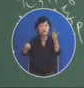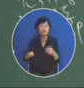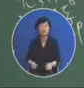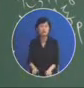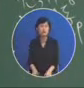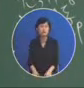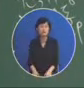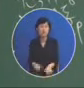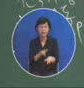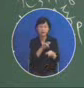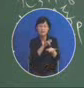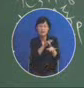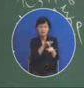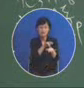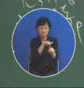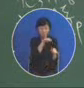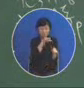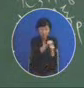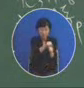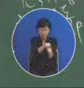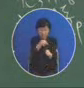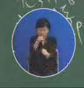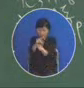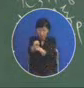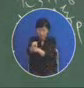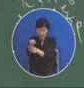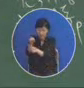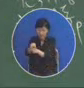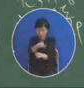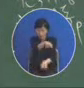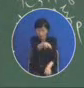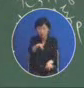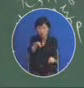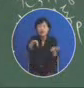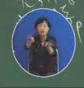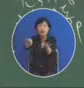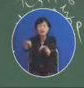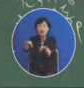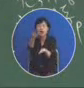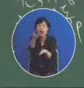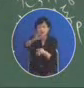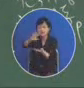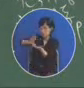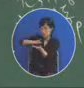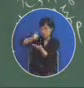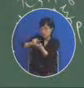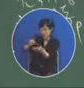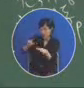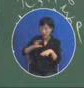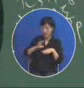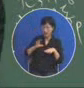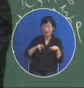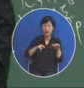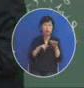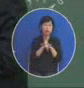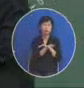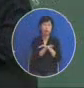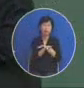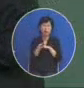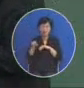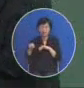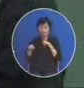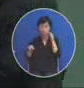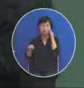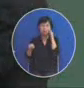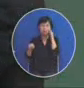you. 예, 사단이 공격할 수 있는 데는 어디든지 공격하는데 그리스도 있는 데만 공격을 못 하는 겁니다. Satan will attack wherever and whenever